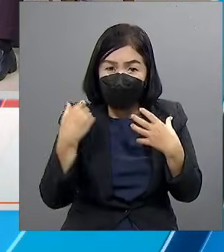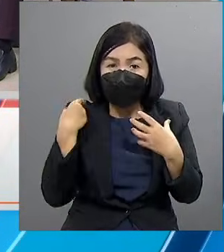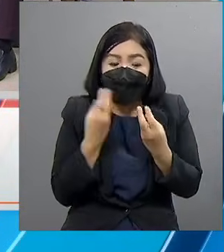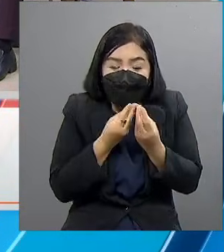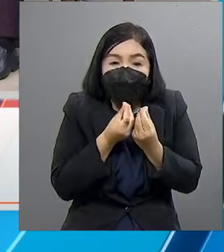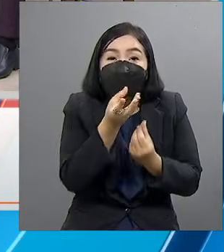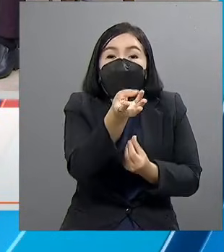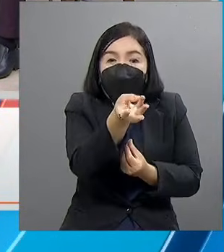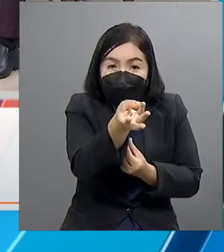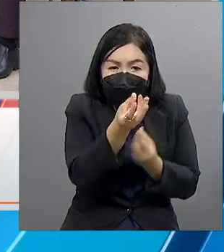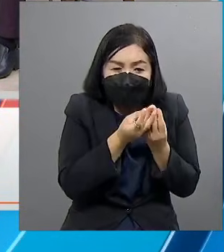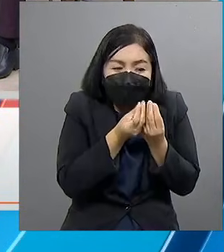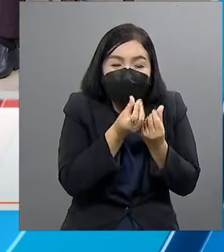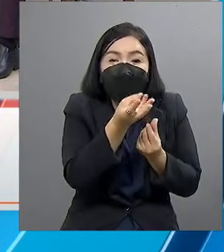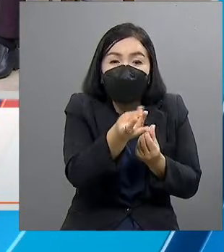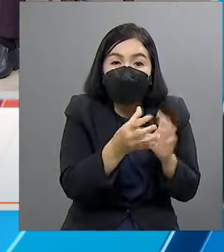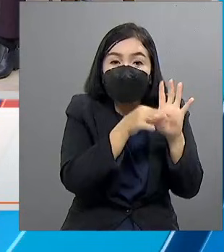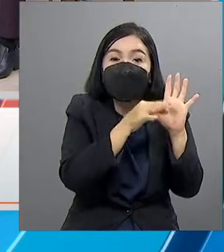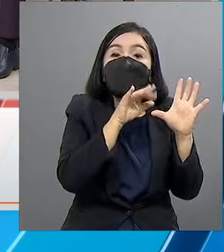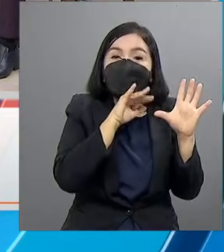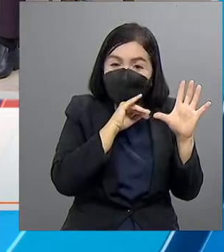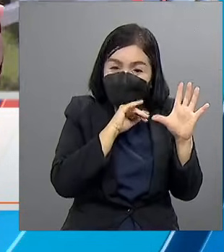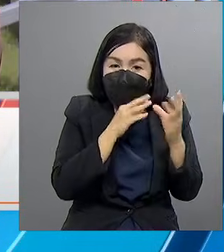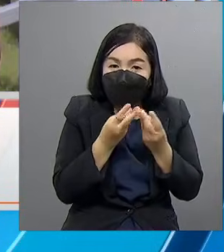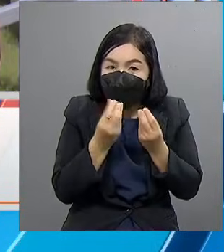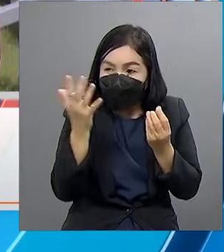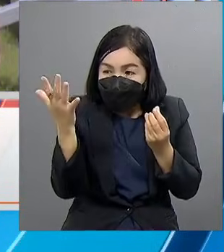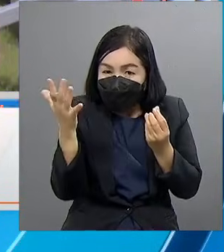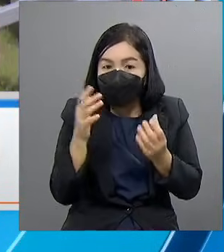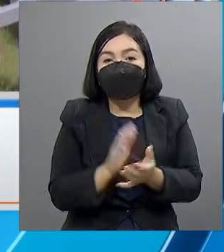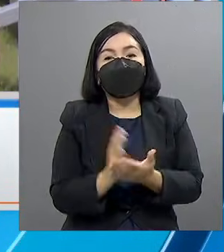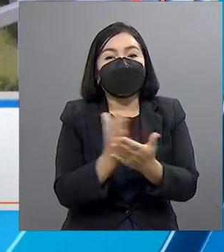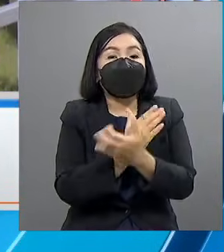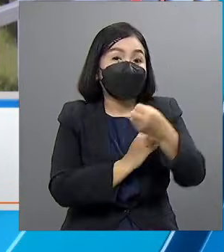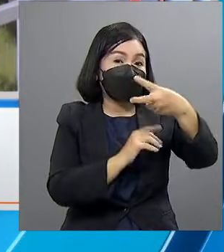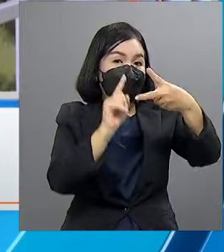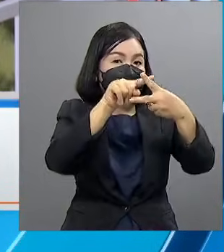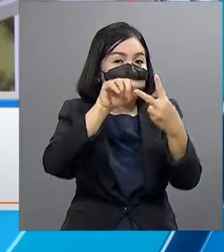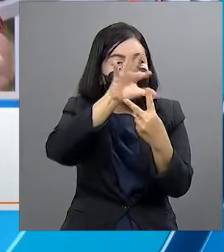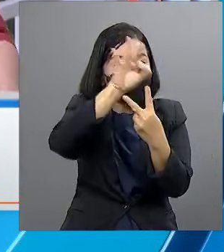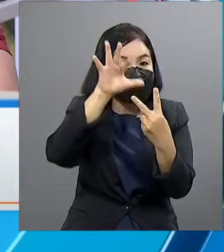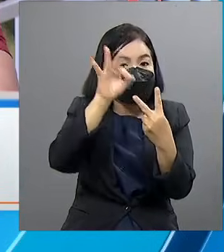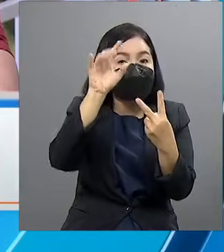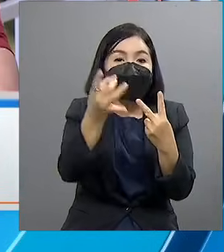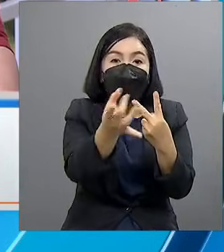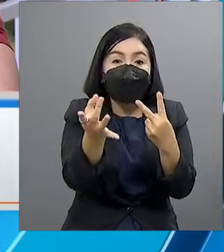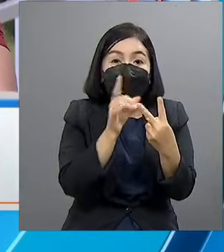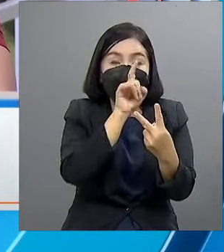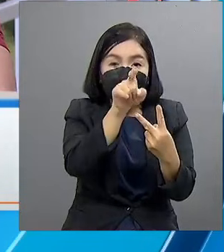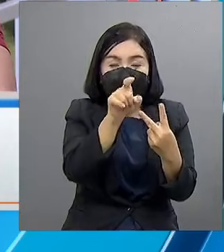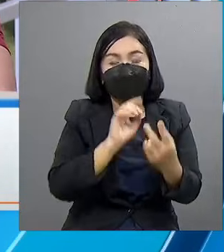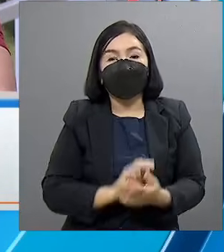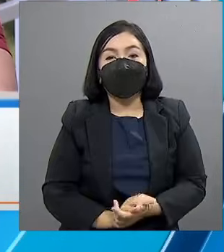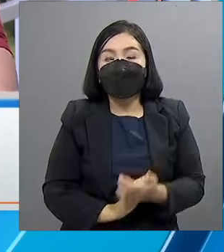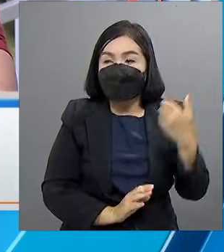อง หมูก็ ไม่ติดมัน หมูไม่ติดมันที่สำคัญเขามี2สูตรใช่ไหมฮะคุณแปมมีสูตรอะไรบ้างครับ จะมี